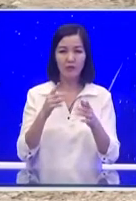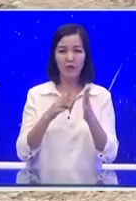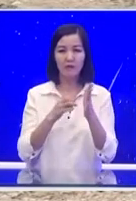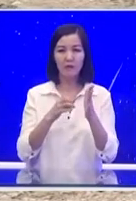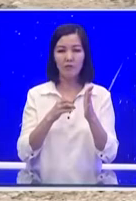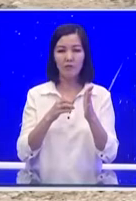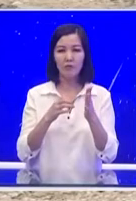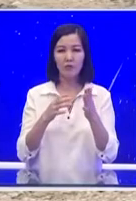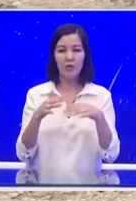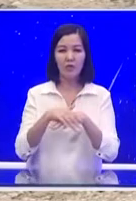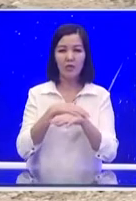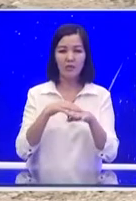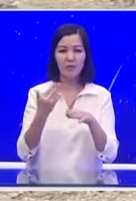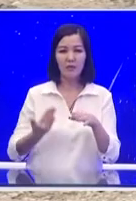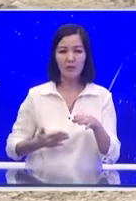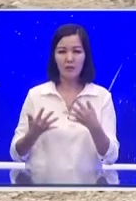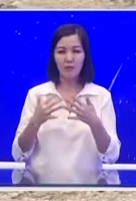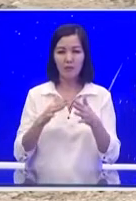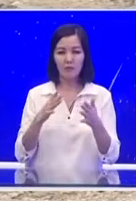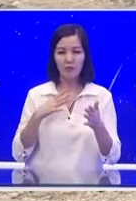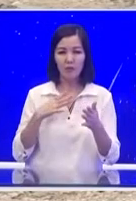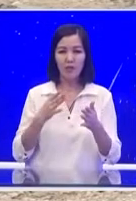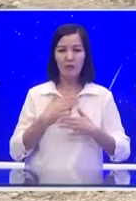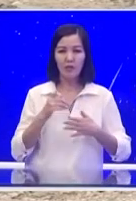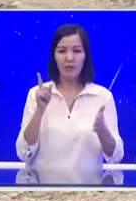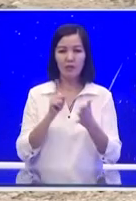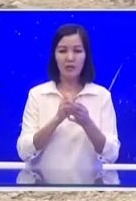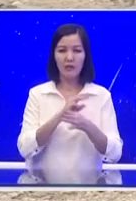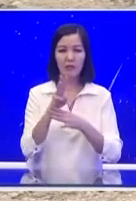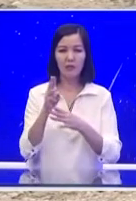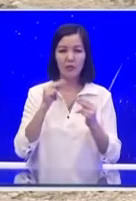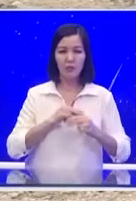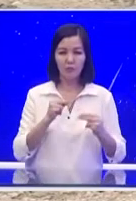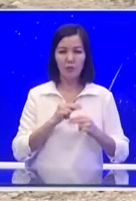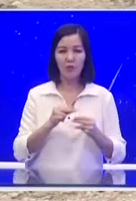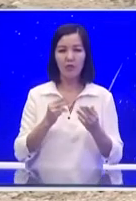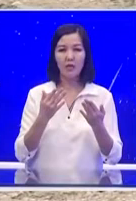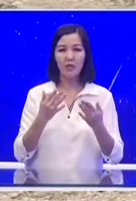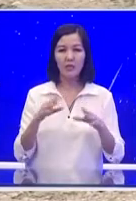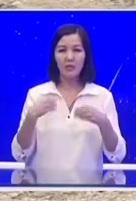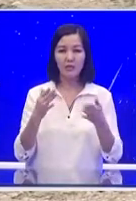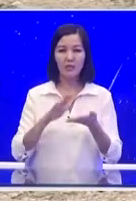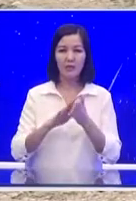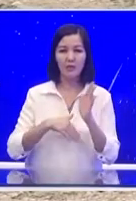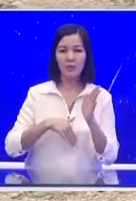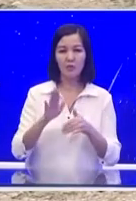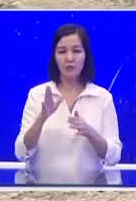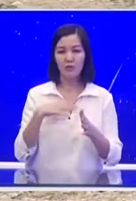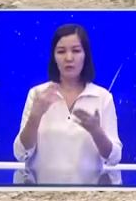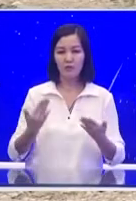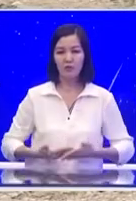80% населения области живет в сельской местности. Наша задача – обеспечить их работой, да и в целом создать им качественные условия